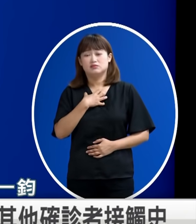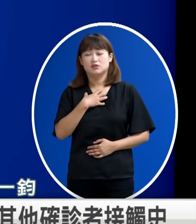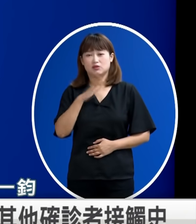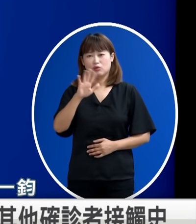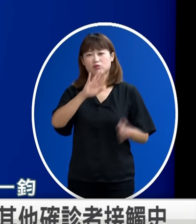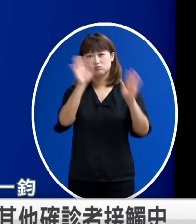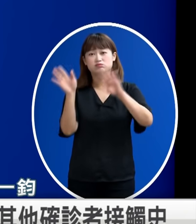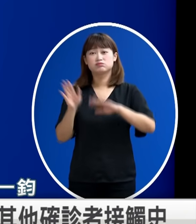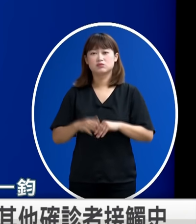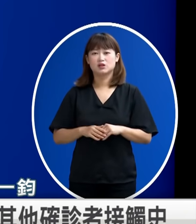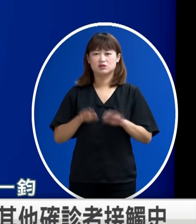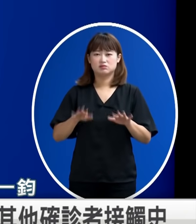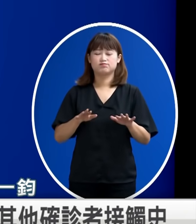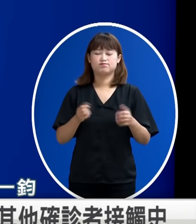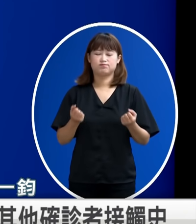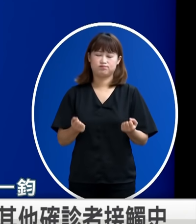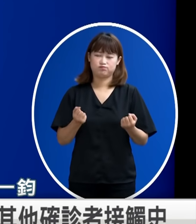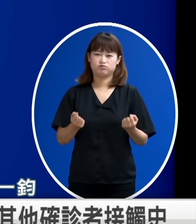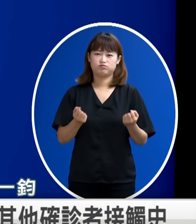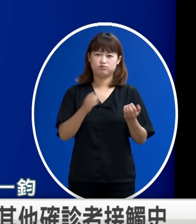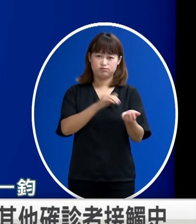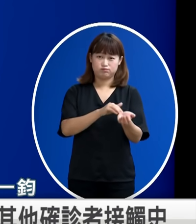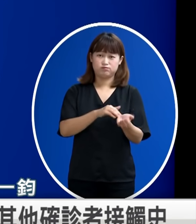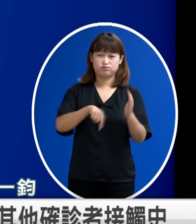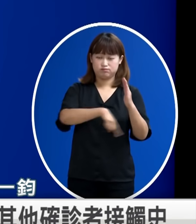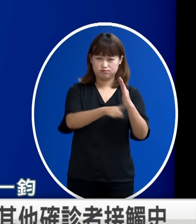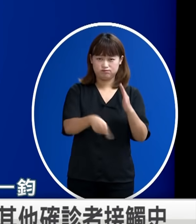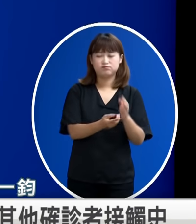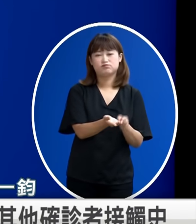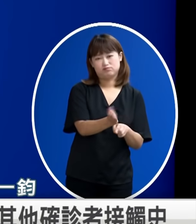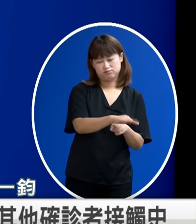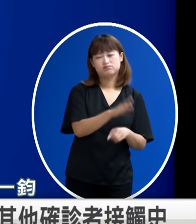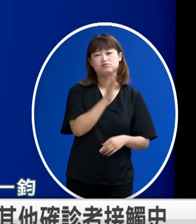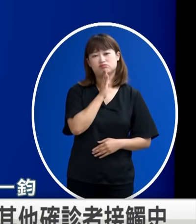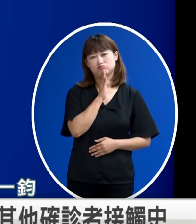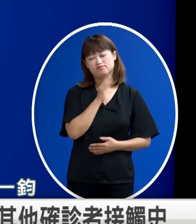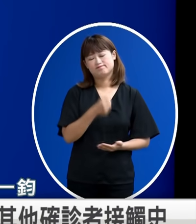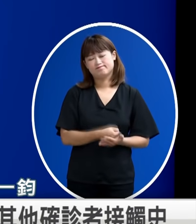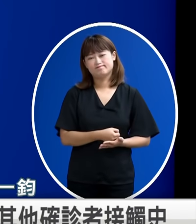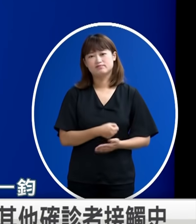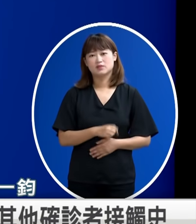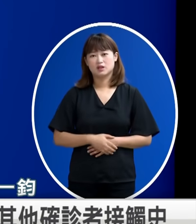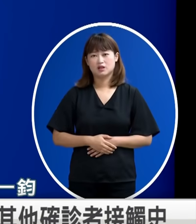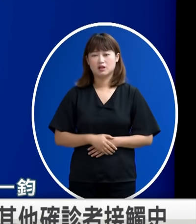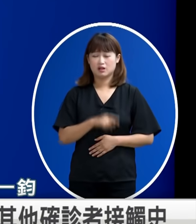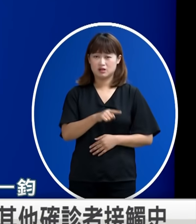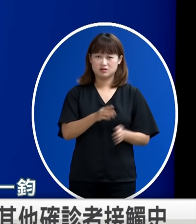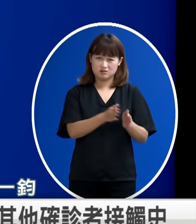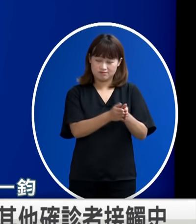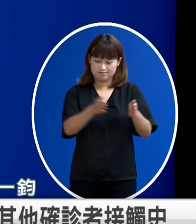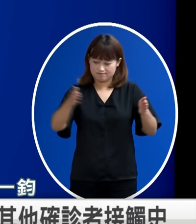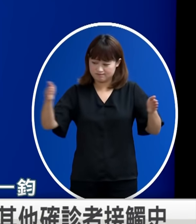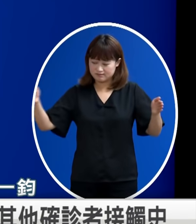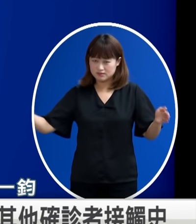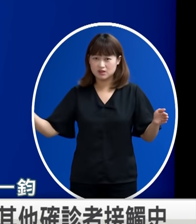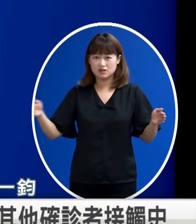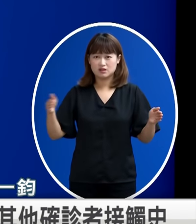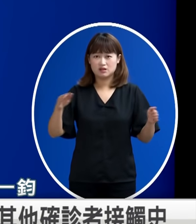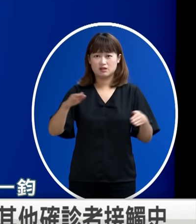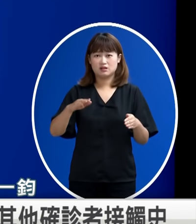幸在医院当中过世。所以这整个病程因为还是跟我们的新冠有关，那长达就是大概也